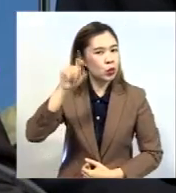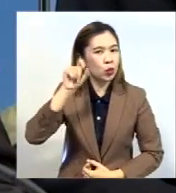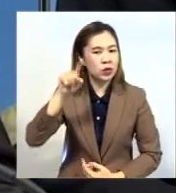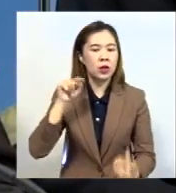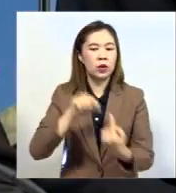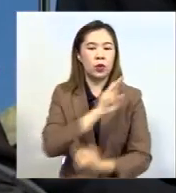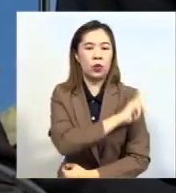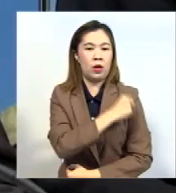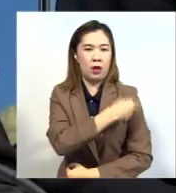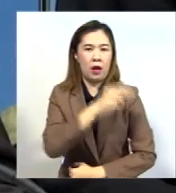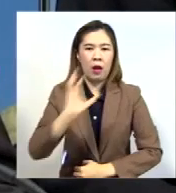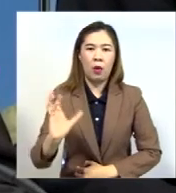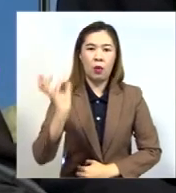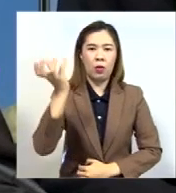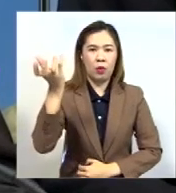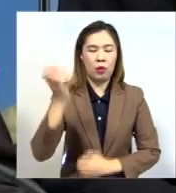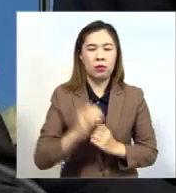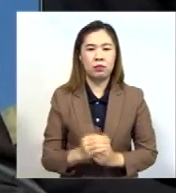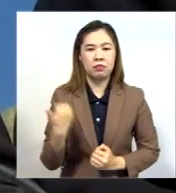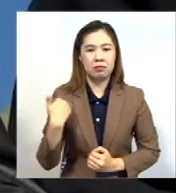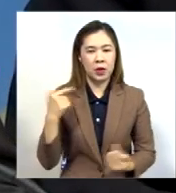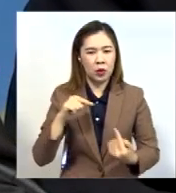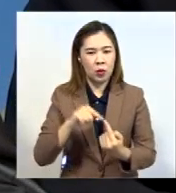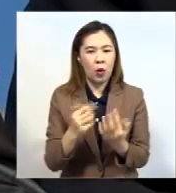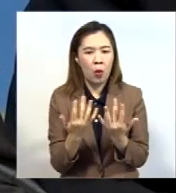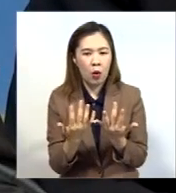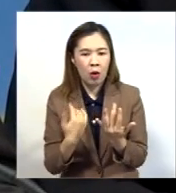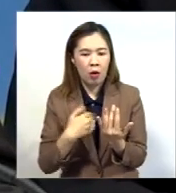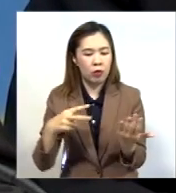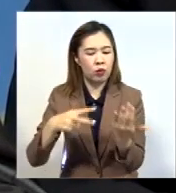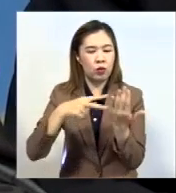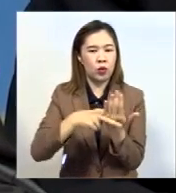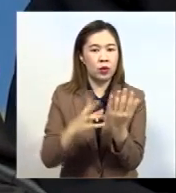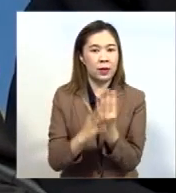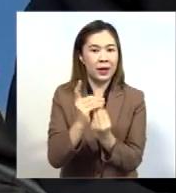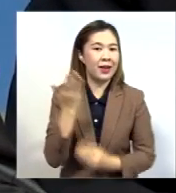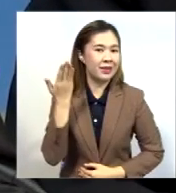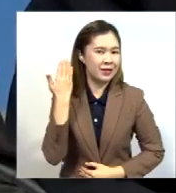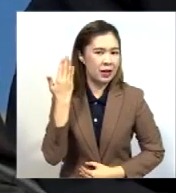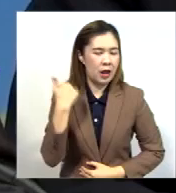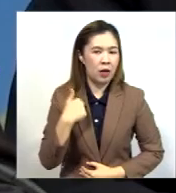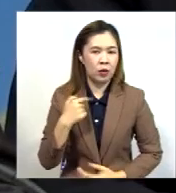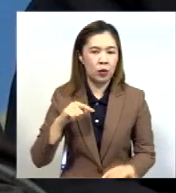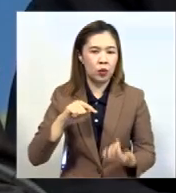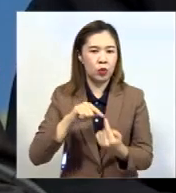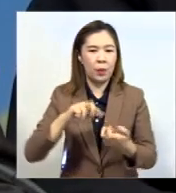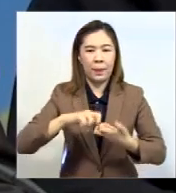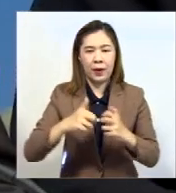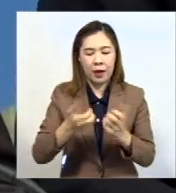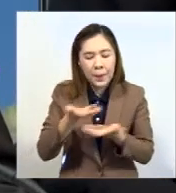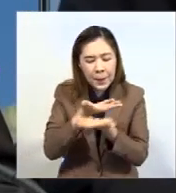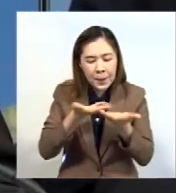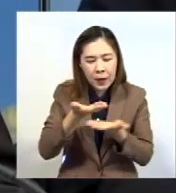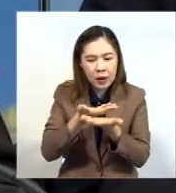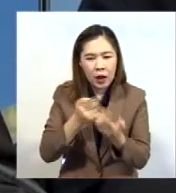าธารณสุขระดับโลกแล้วหลังจากมีการชะลอการประกาศไปเมื่อ1สัปดาห์ก่อนเนื่องจากในตอนนั้น WHO พิจารณาว่